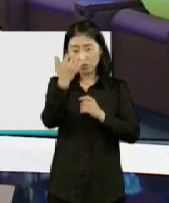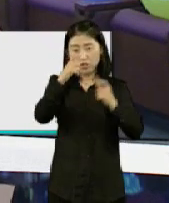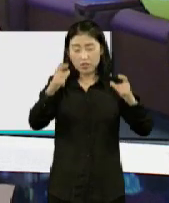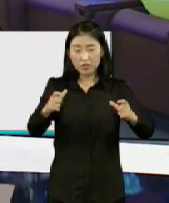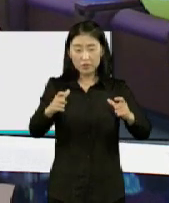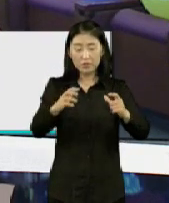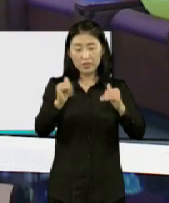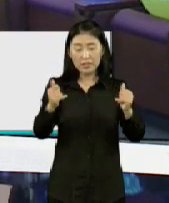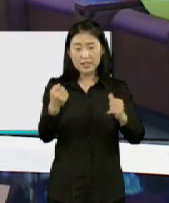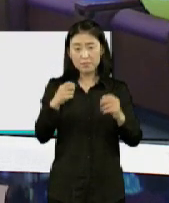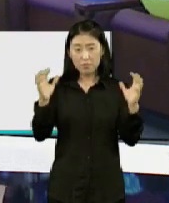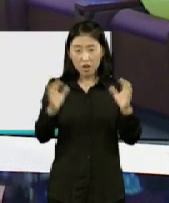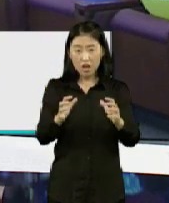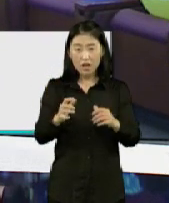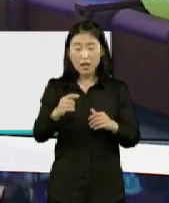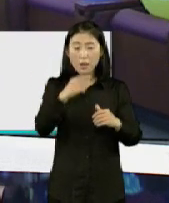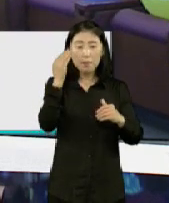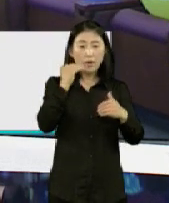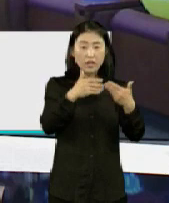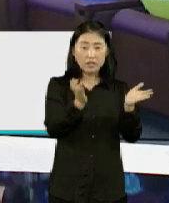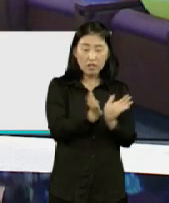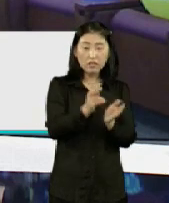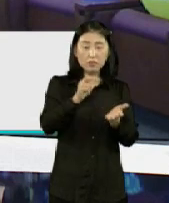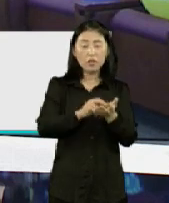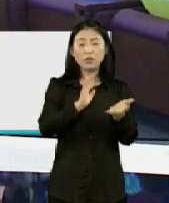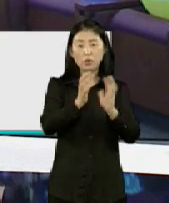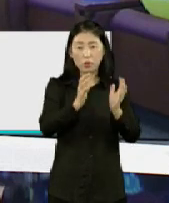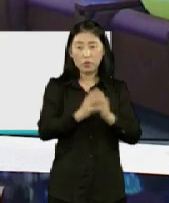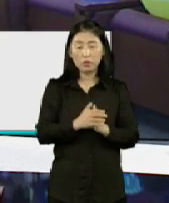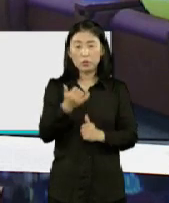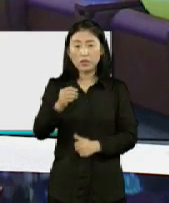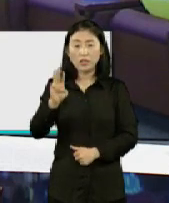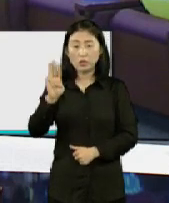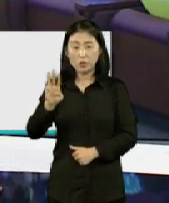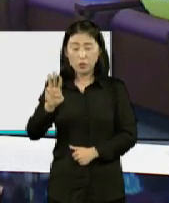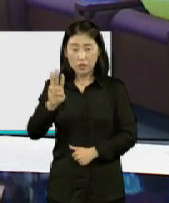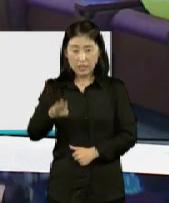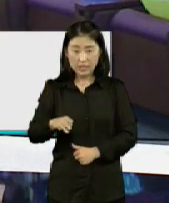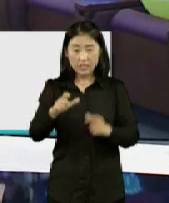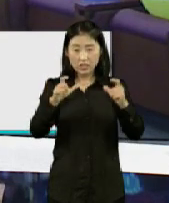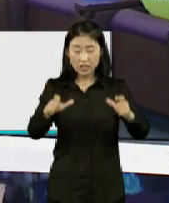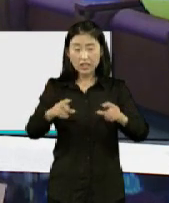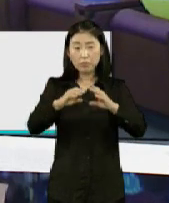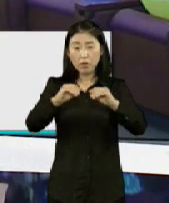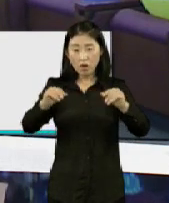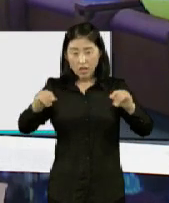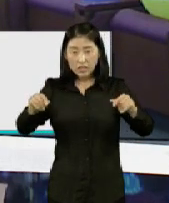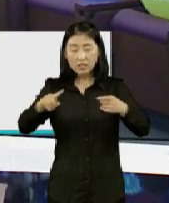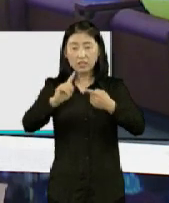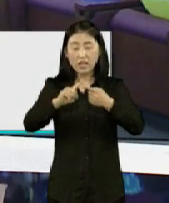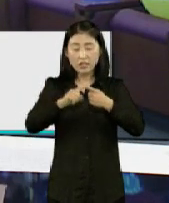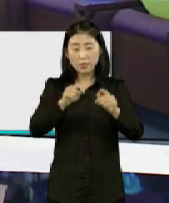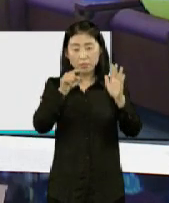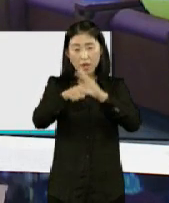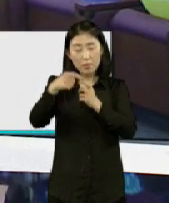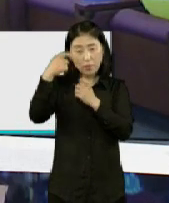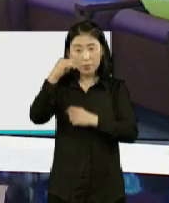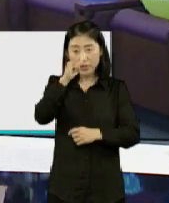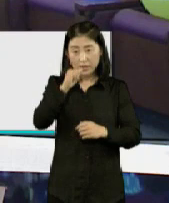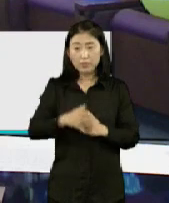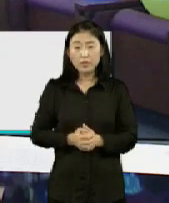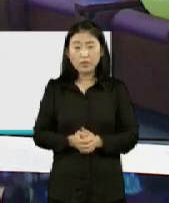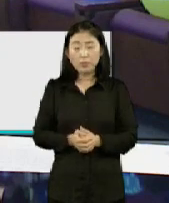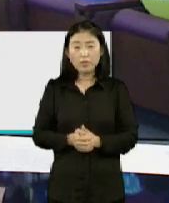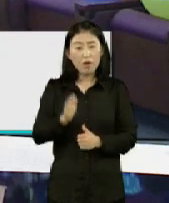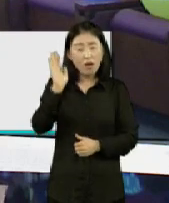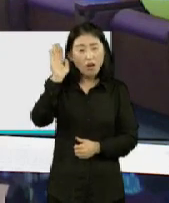뭉쳤습니다. 민주당도 당 차원의 토론회와 세종시에 있는 국회, 청와대 부지를 방문했는데 별다른 입장 표명이 없어서